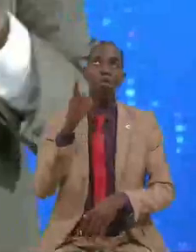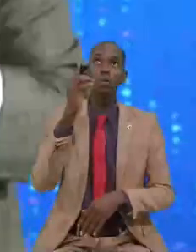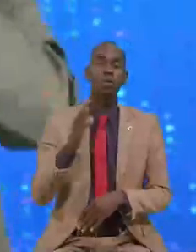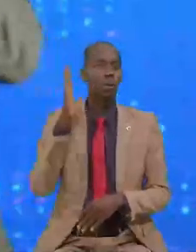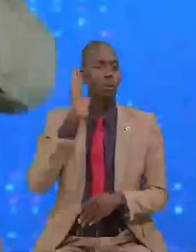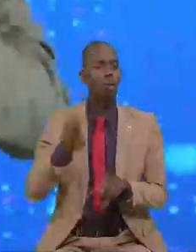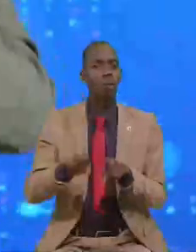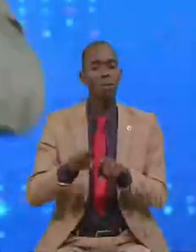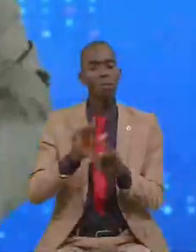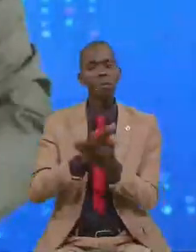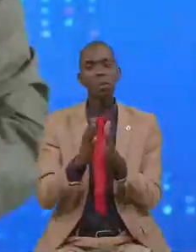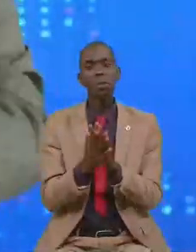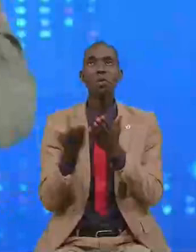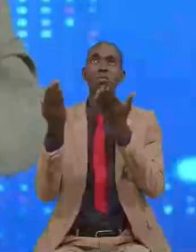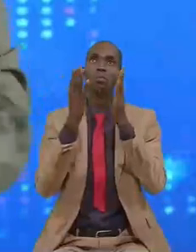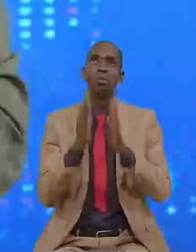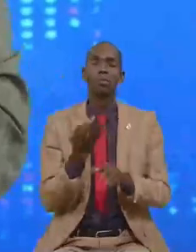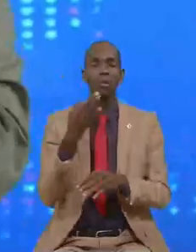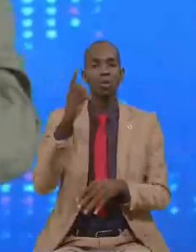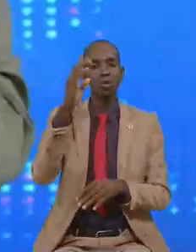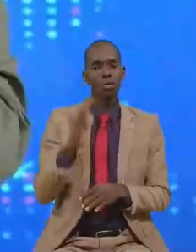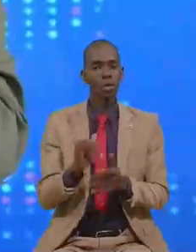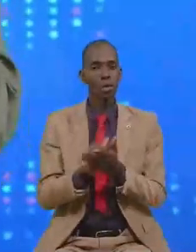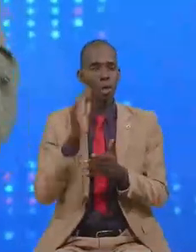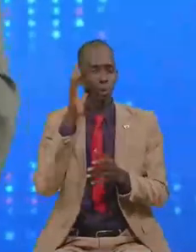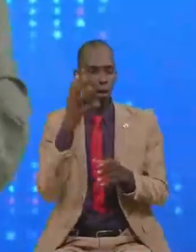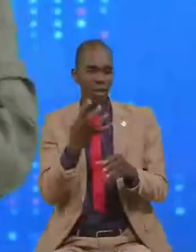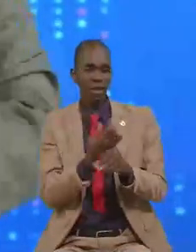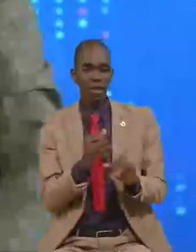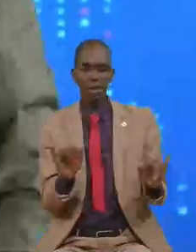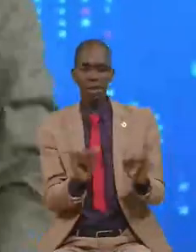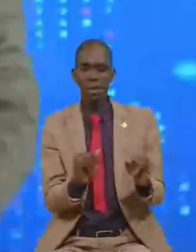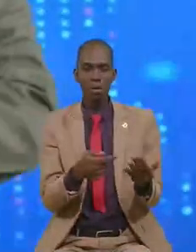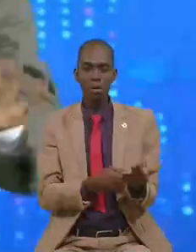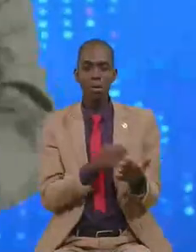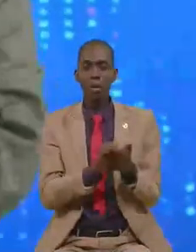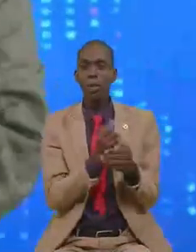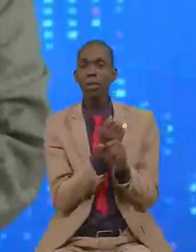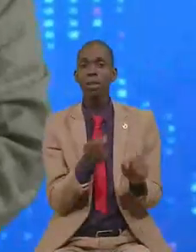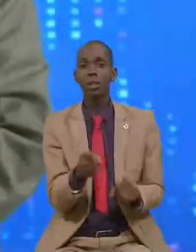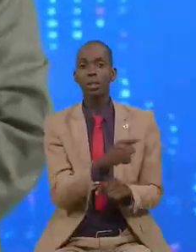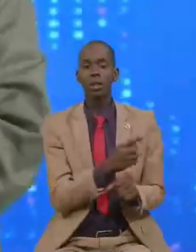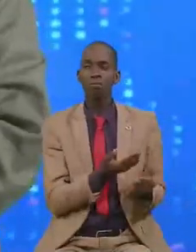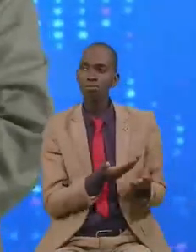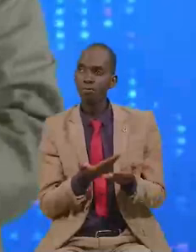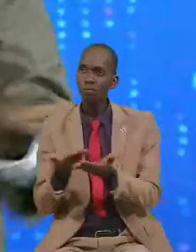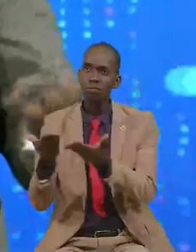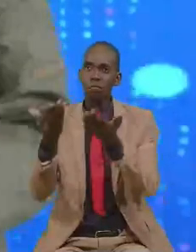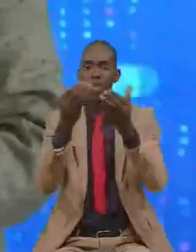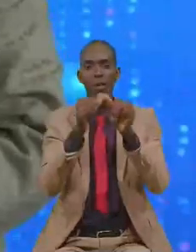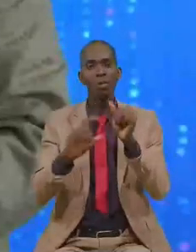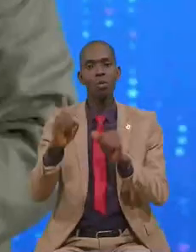de Dieu, qui vont donc porter le même évangile qui les a sauvés et le porter partout dans le